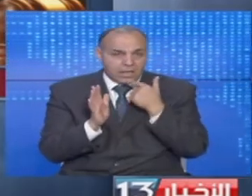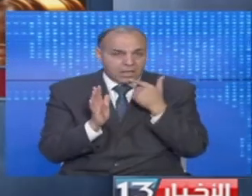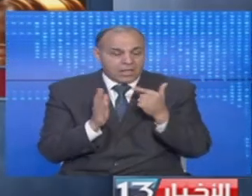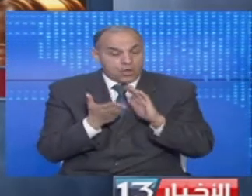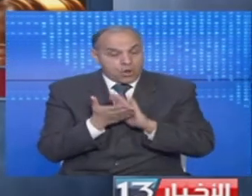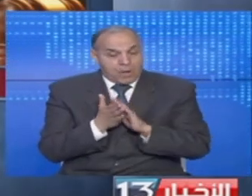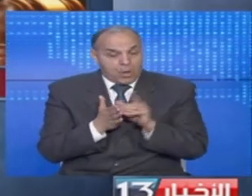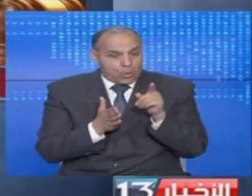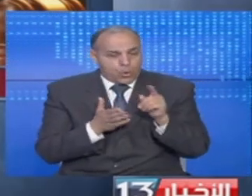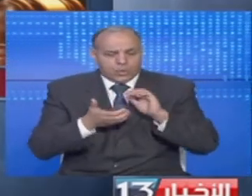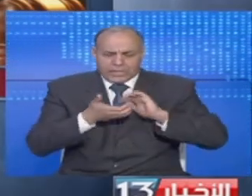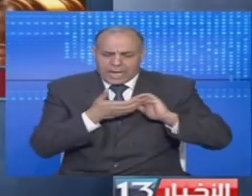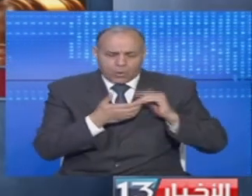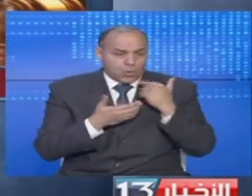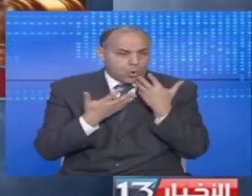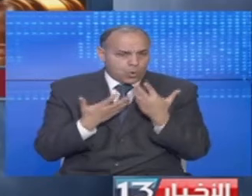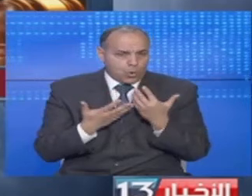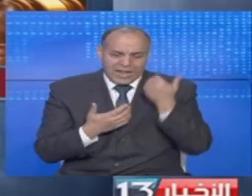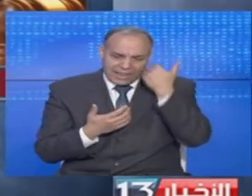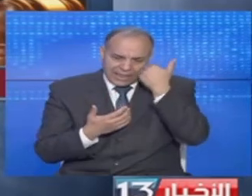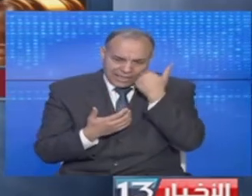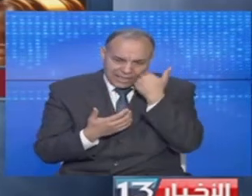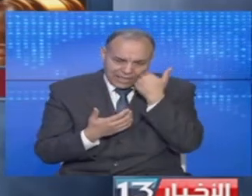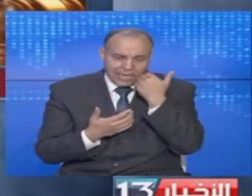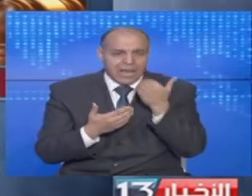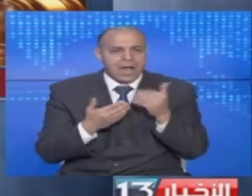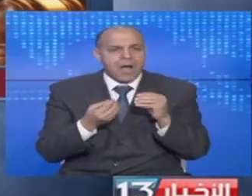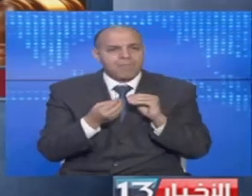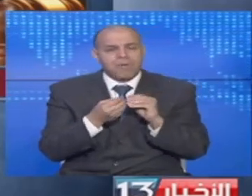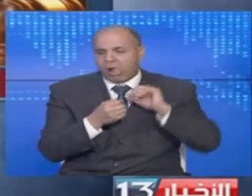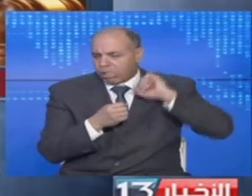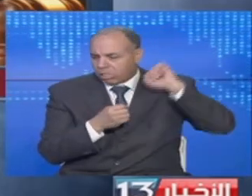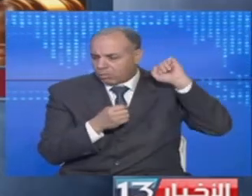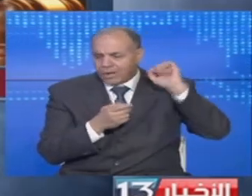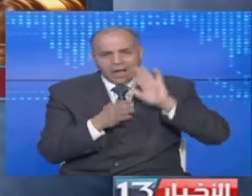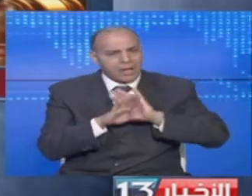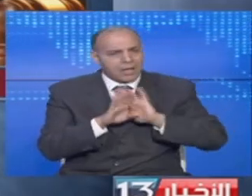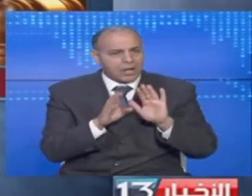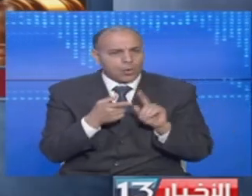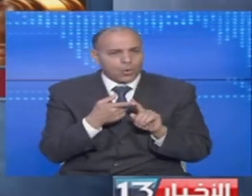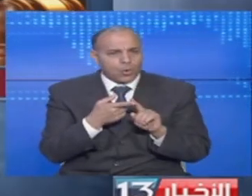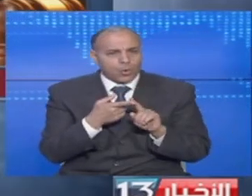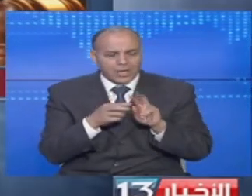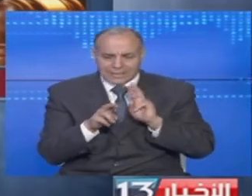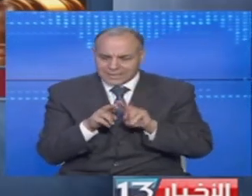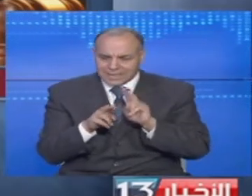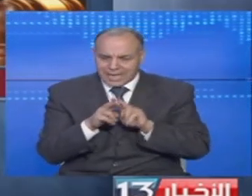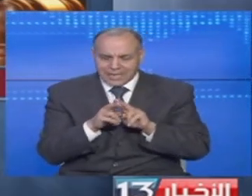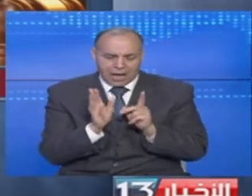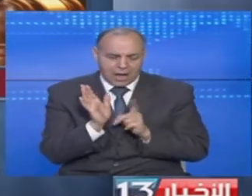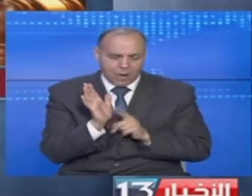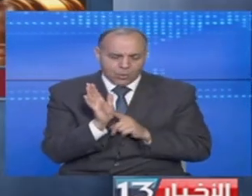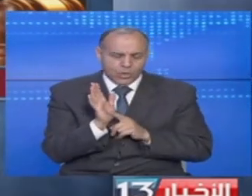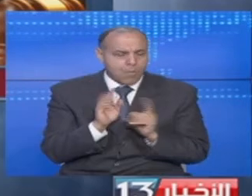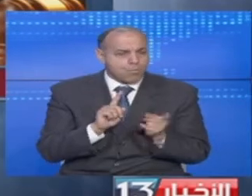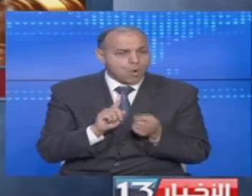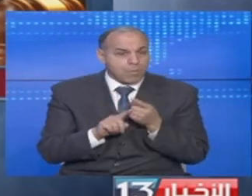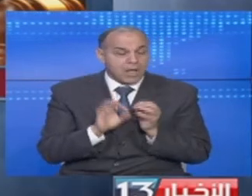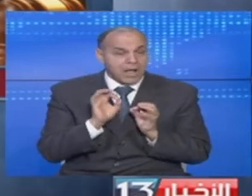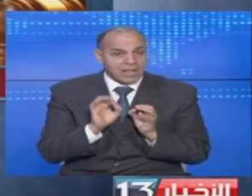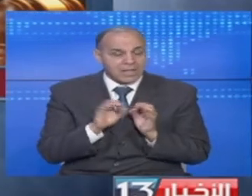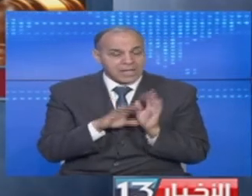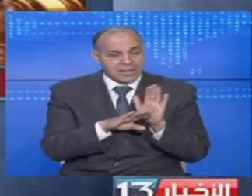هذه الجمعيات والمنظمات اليوم الاثنين أن تجاوز هذه العقوبة يندرج ضمن الإصلاحات التشريعية الأساسية